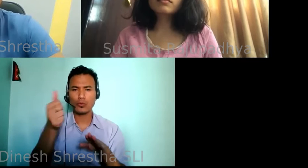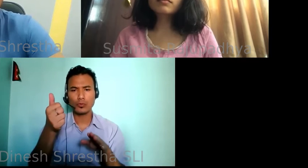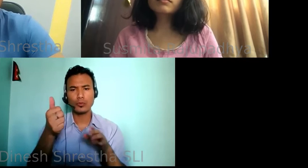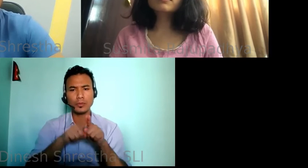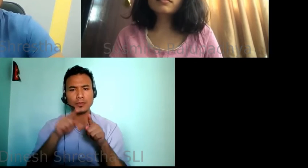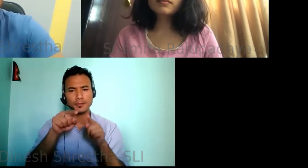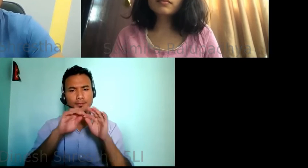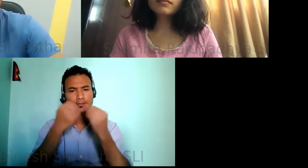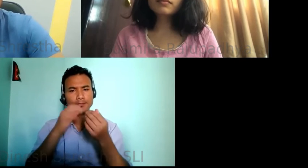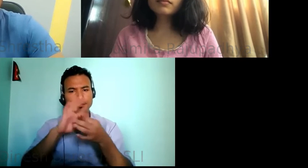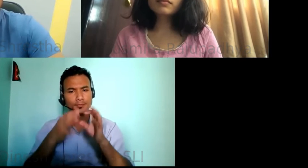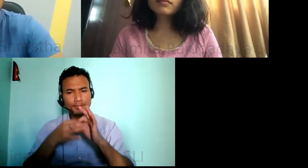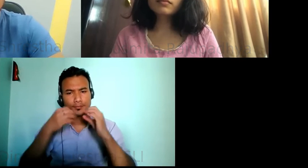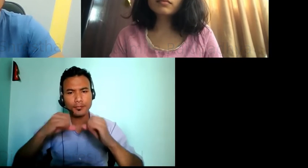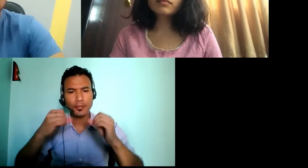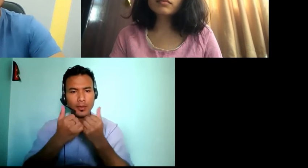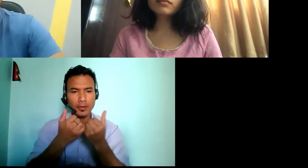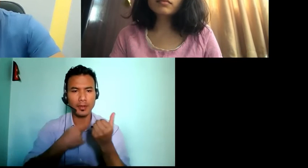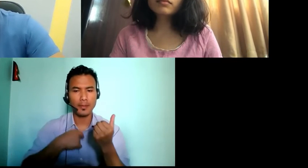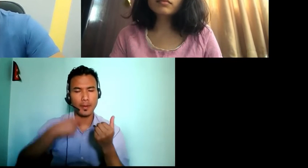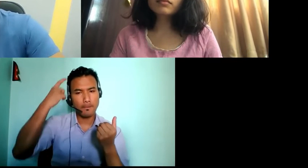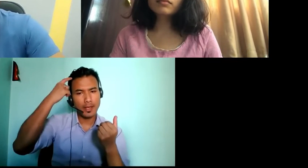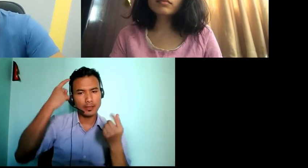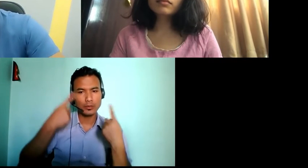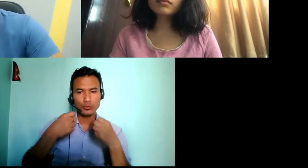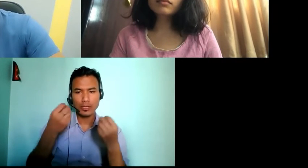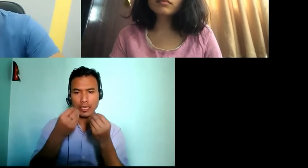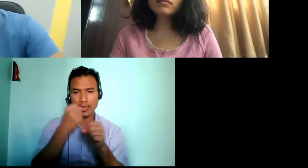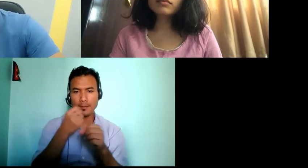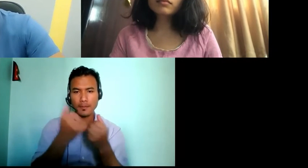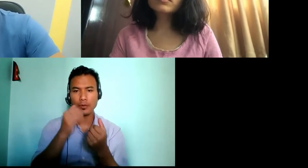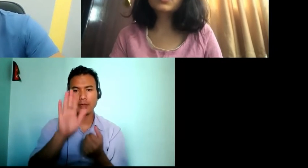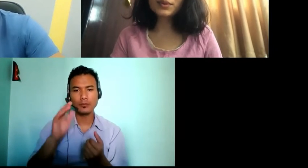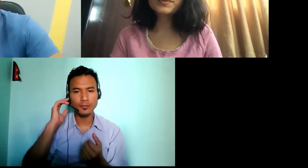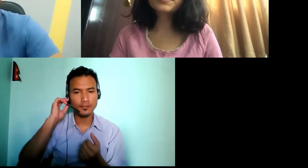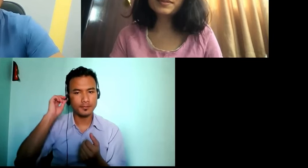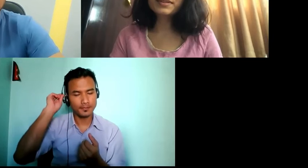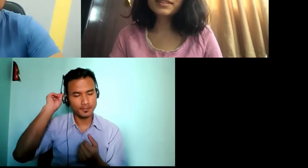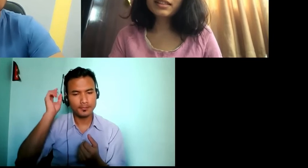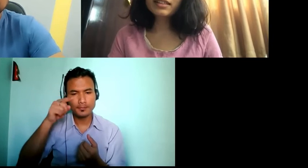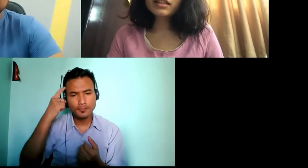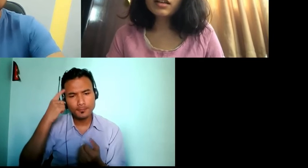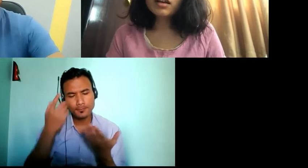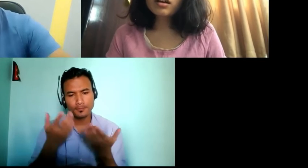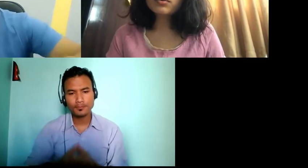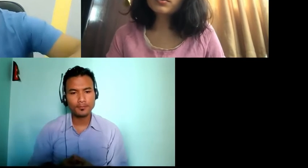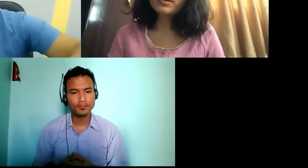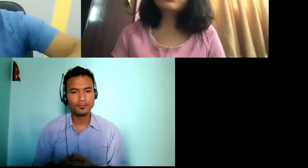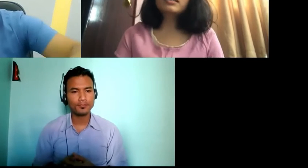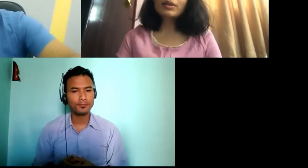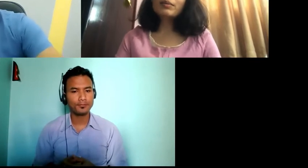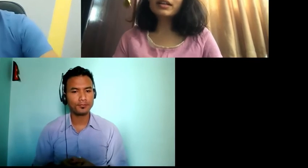यो सोसियल मिडियालाई नै युज गरेर हामीले मानसिक स्वास्थ्यको लागि पनि केही न केही गरिरहेका छौँ नि त, तपाईँलाई के लाग्छ यो विषयमा?